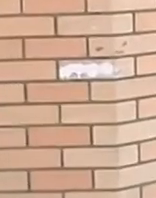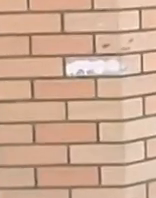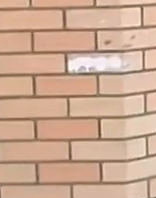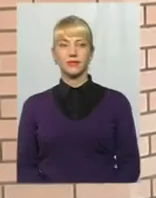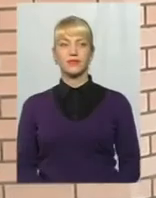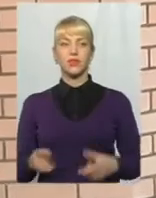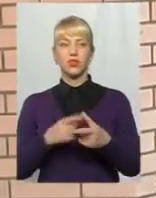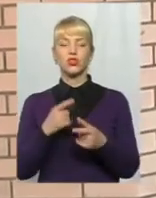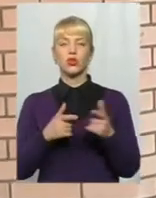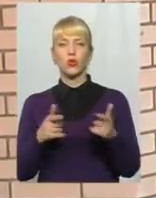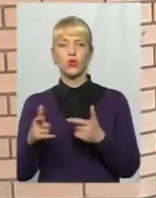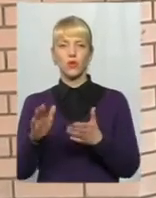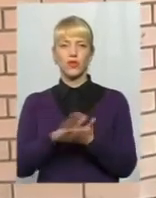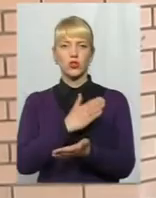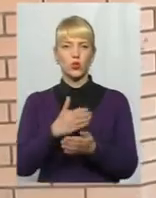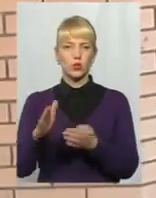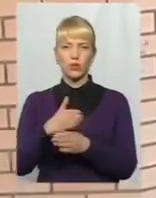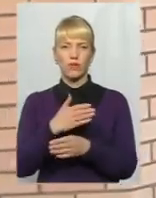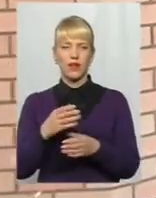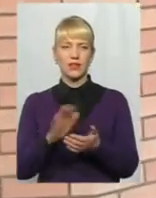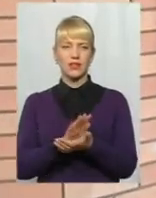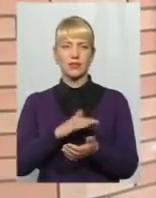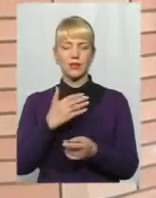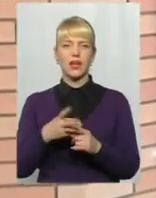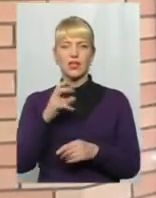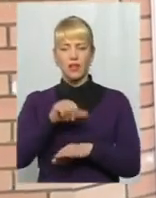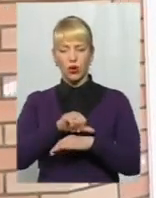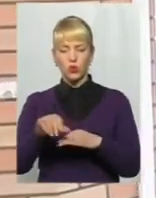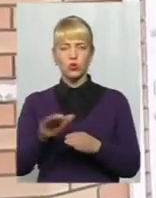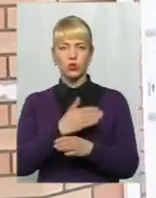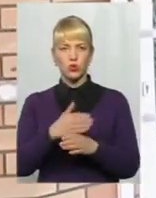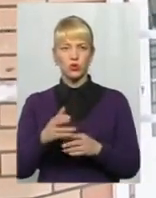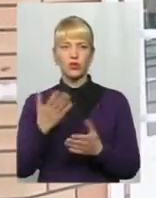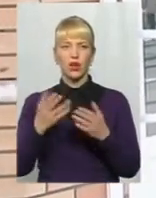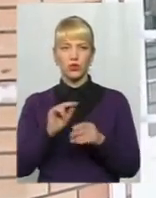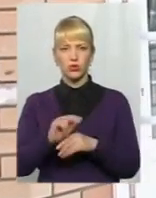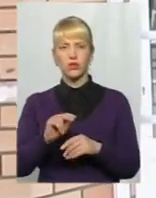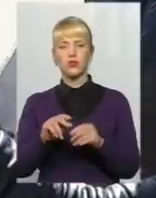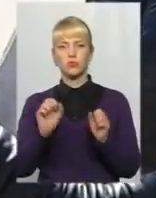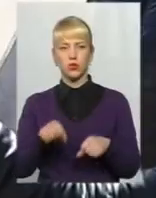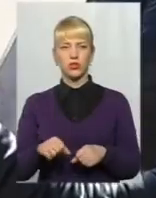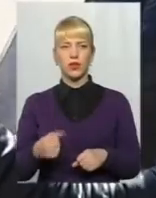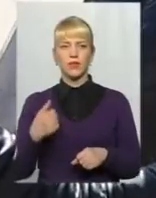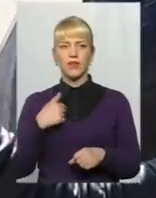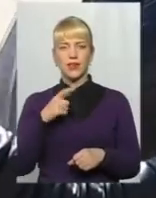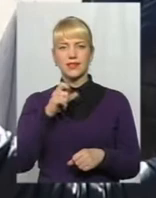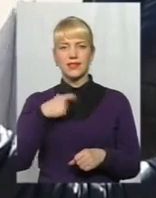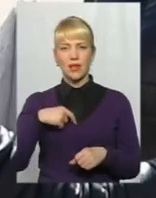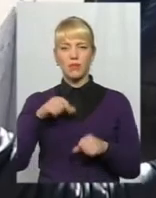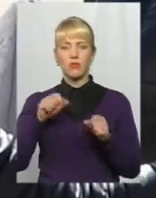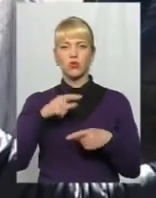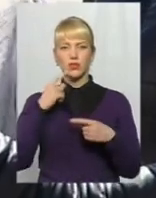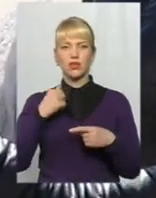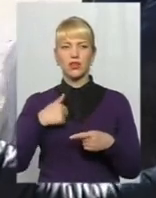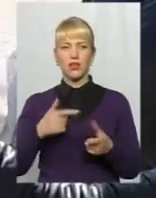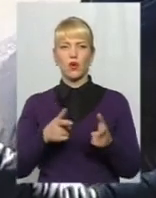Чи готові ви сортувати сміття? За кордоном сортують, якщо навчити, думаю, що можна. Я за себе можу сказати, що